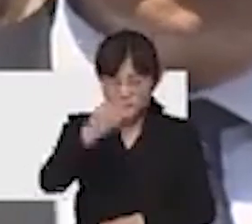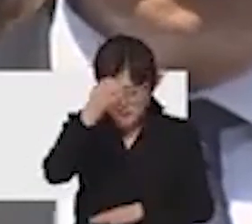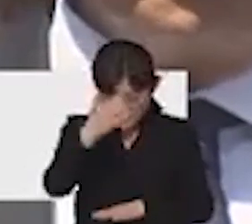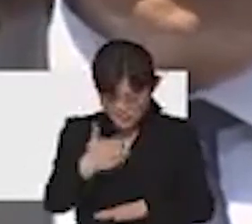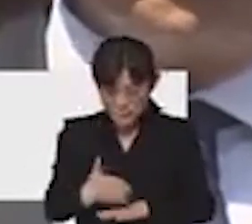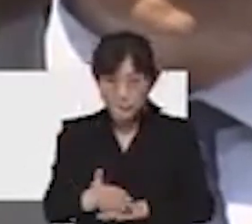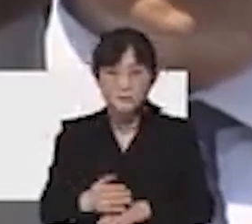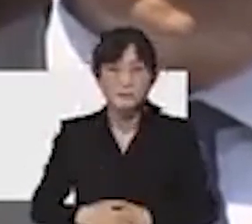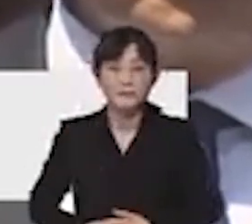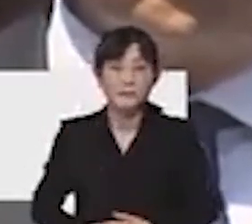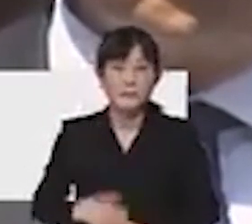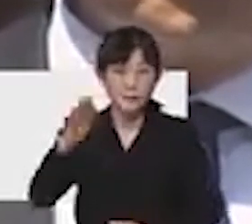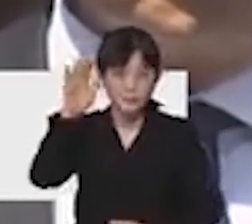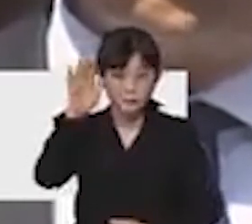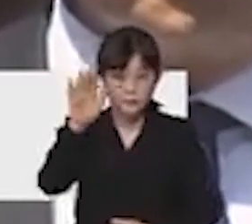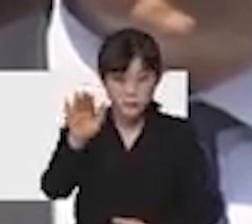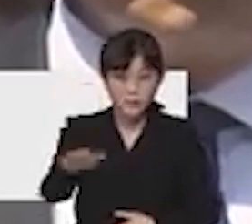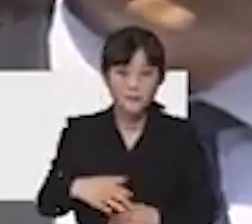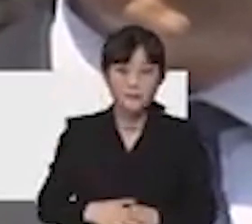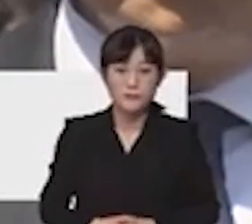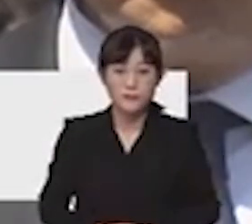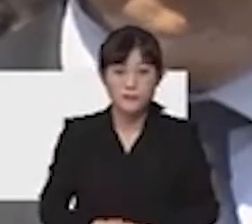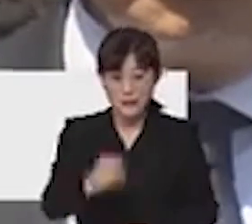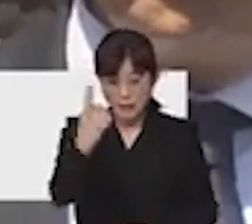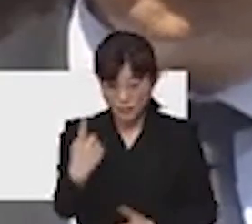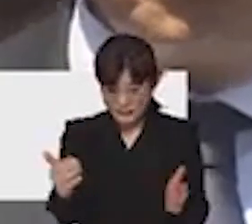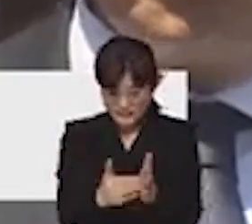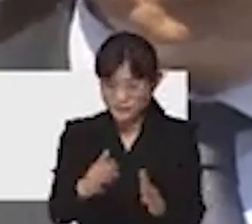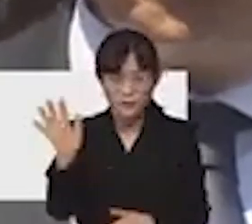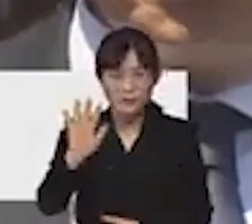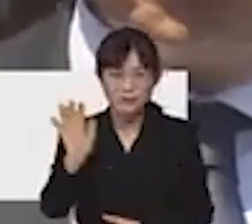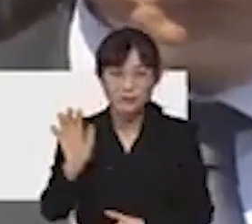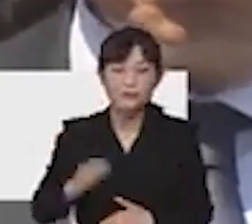마음뿐입니다. 앞으로도 이게 일회성으로 끝이지 않고